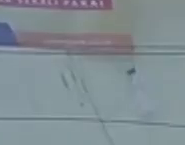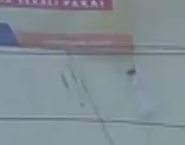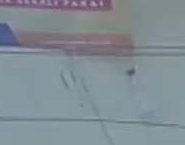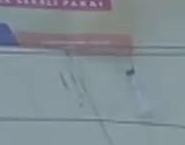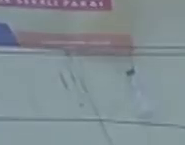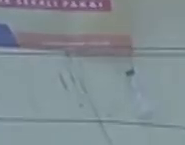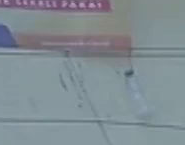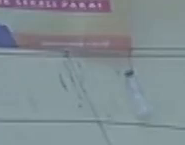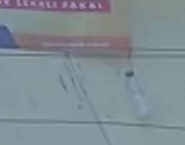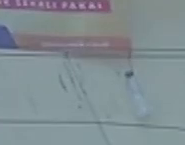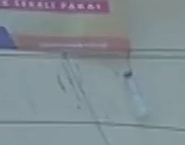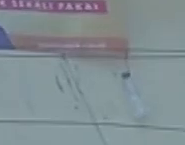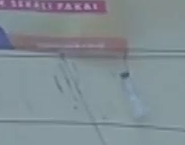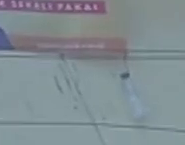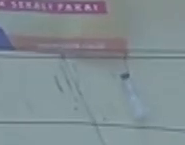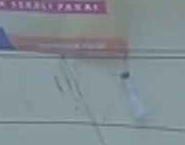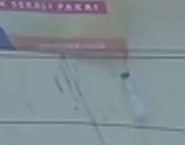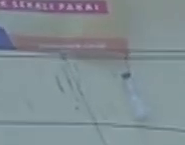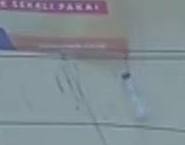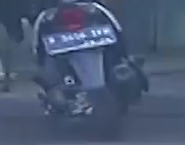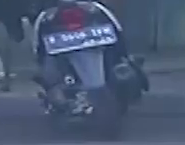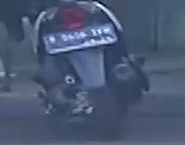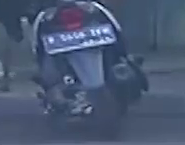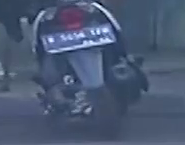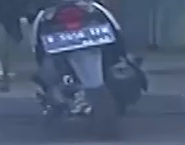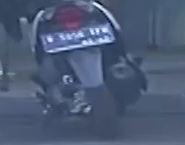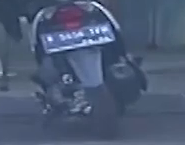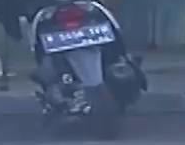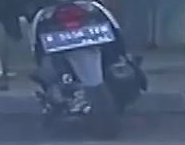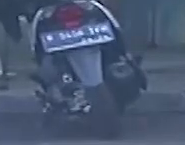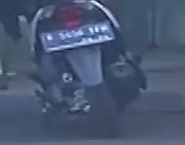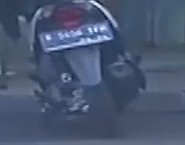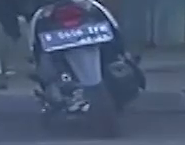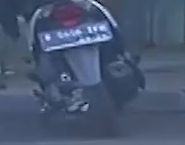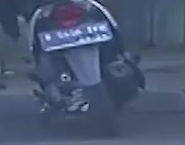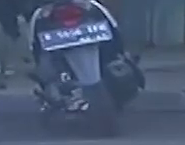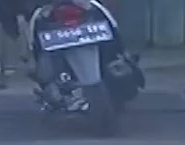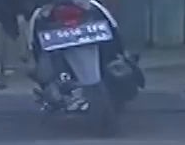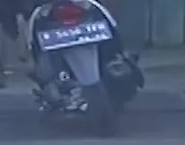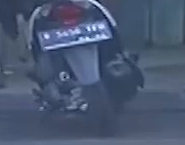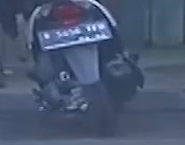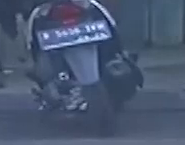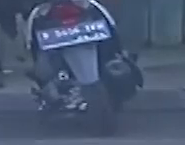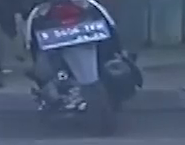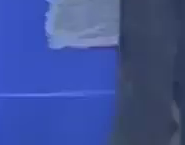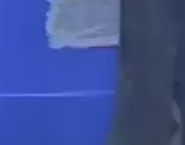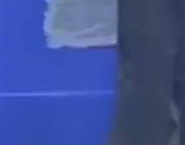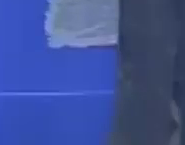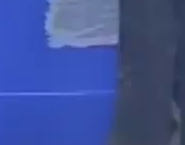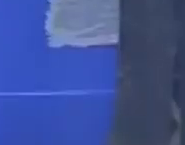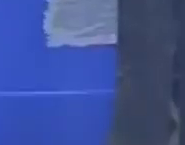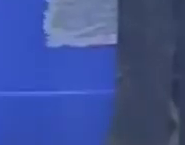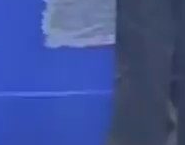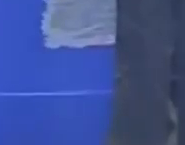melakukan karantina sendiri ataupun isolasi secara mandiri di rumah mereka masing-masing. Sementara itu, Danis, untuk Pasar Rawasari ini sendiri rencananya akan